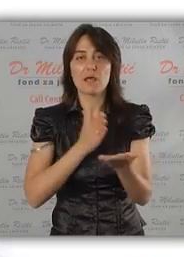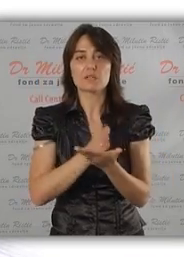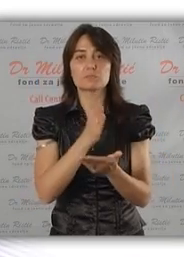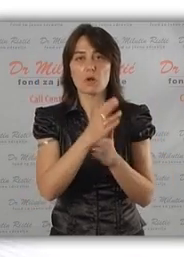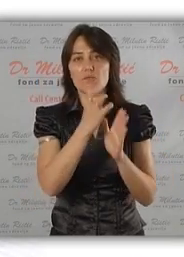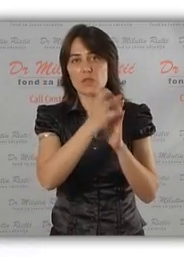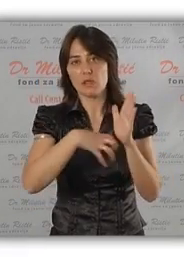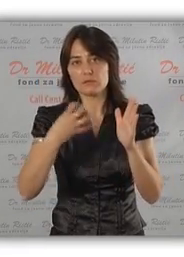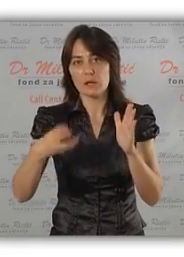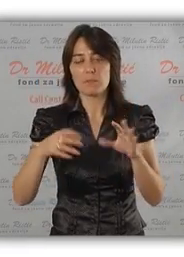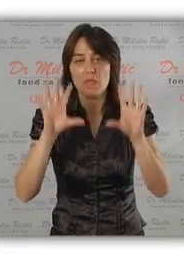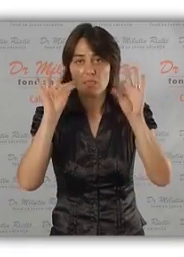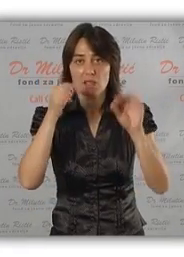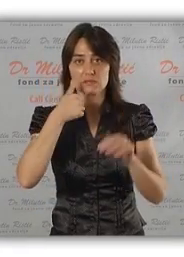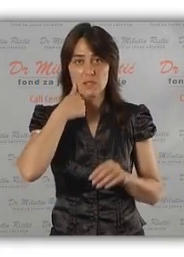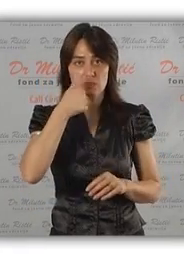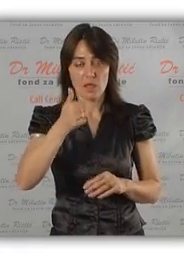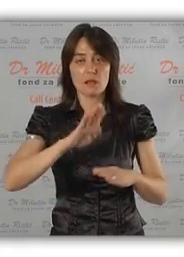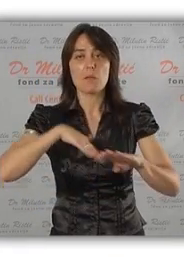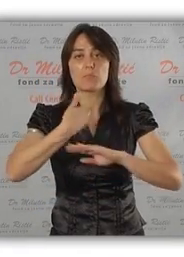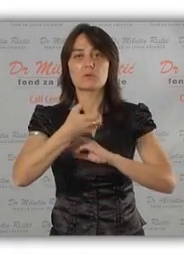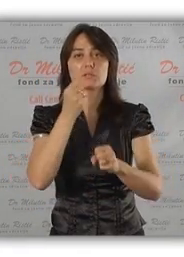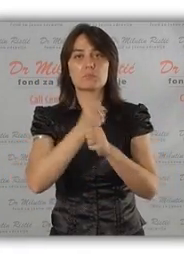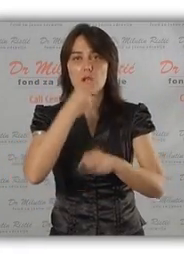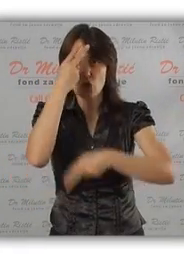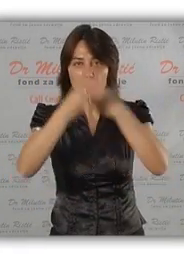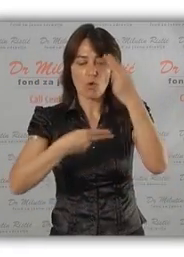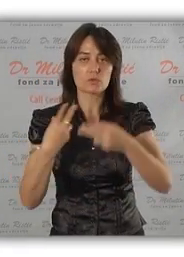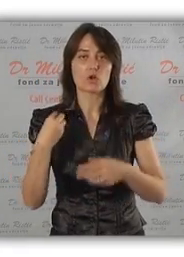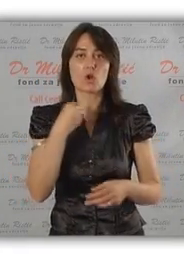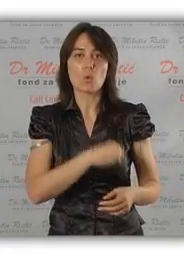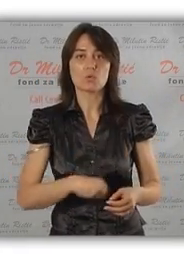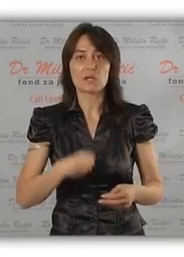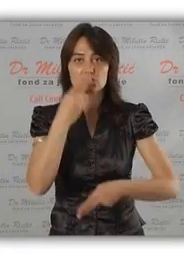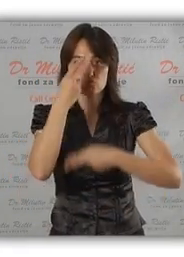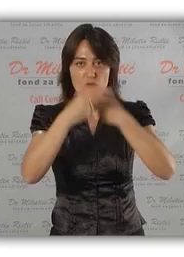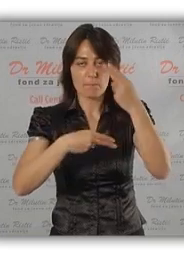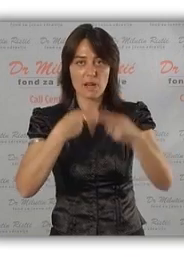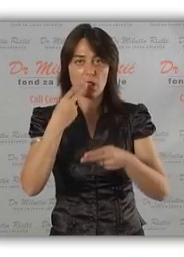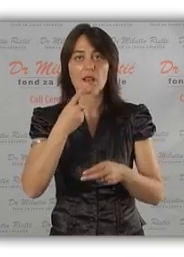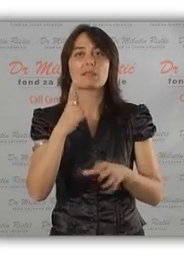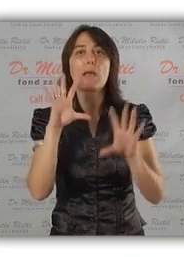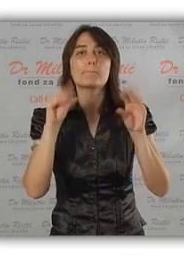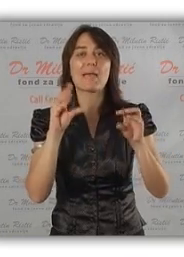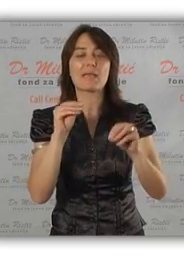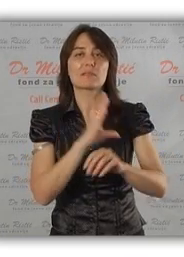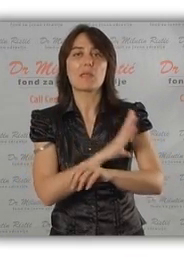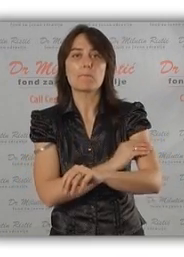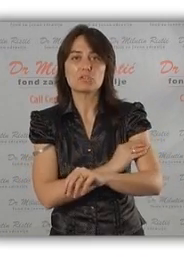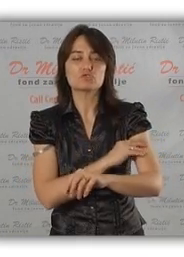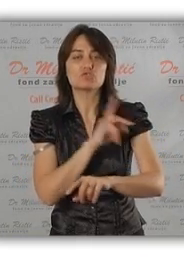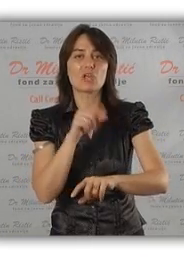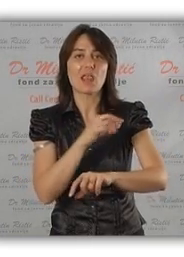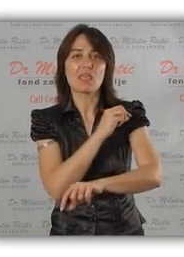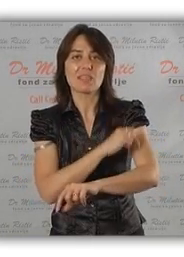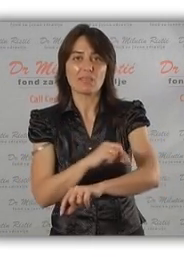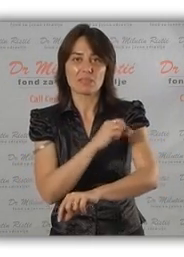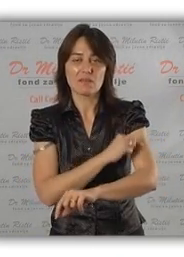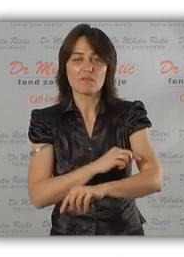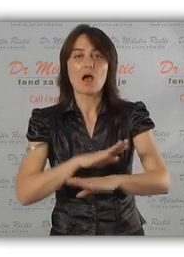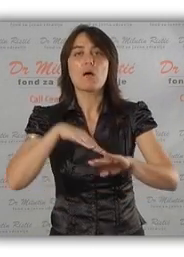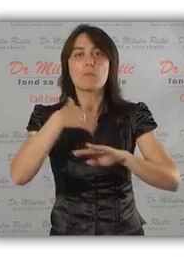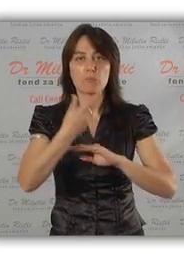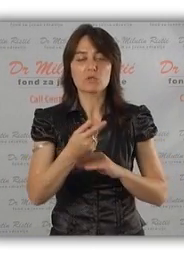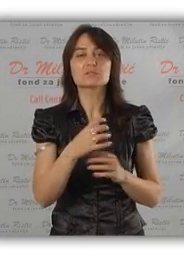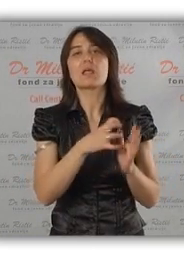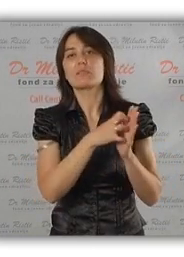brachi. Fizikalna terapija se sprovodi u trajanju od 10 dana, potom se radi kontrolni ultrazvučni pregled mekih tkiva,